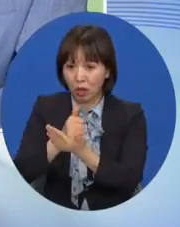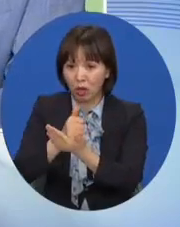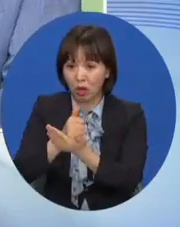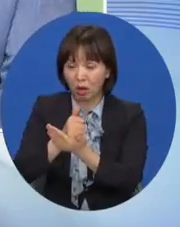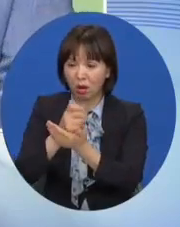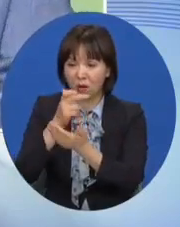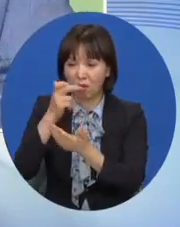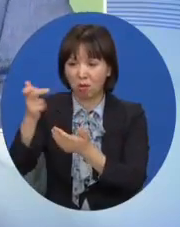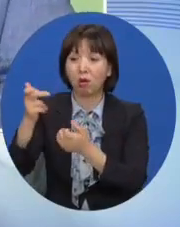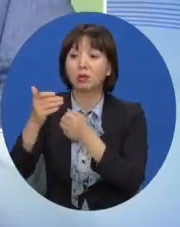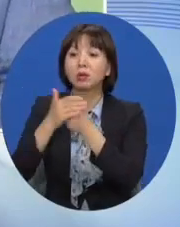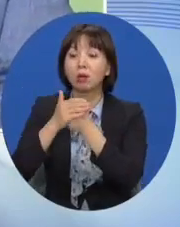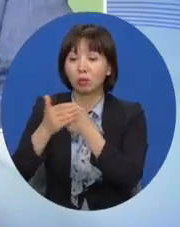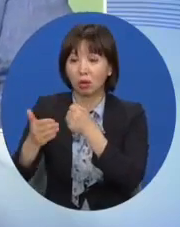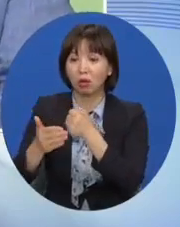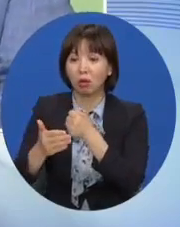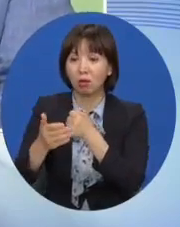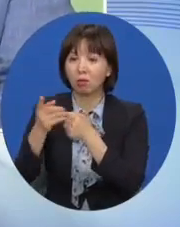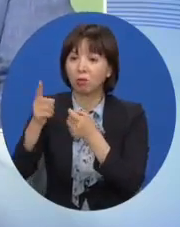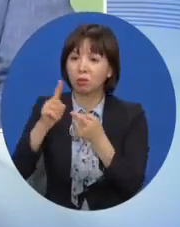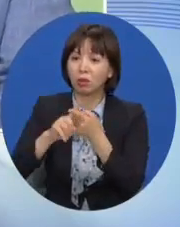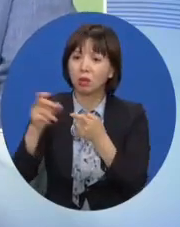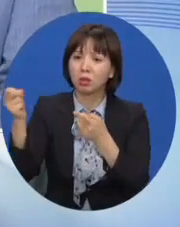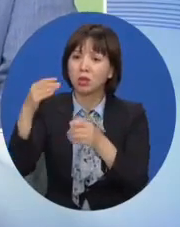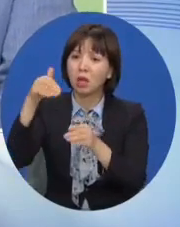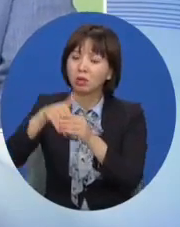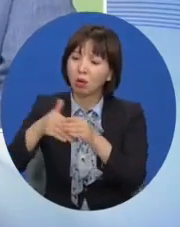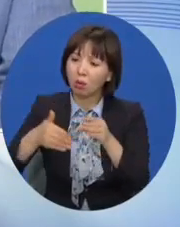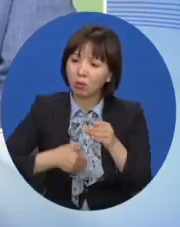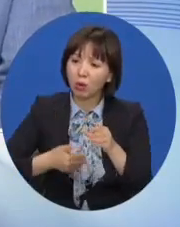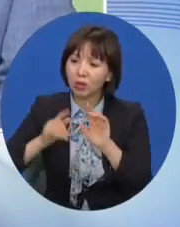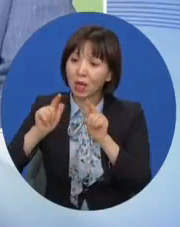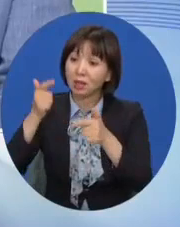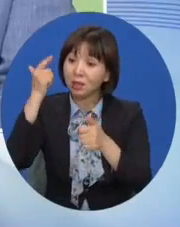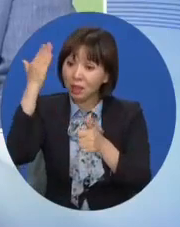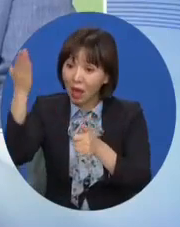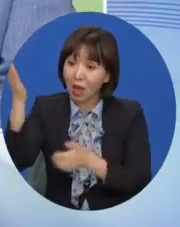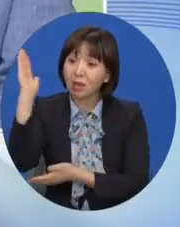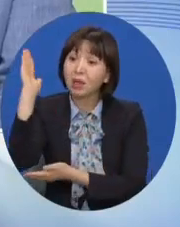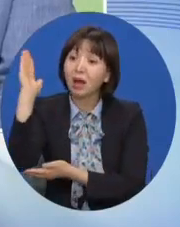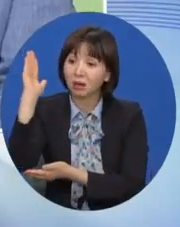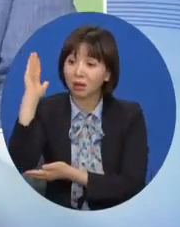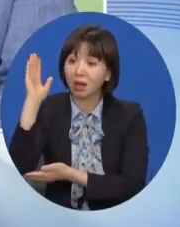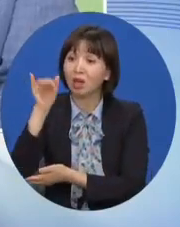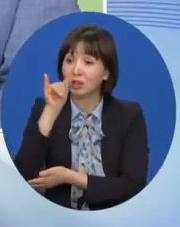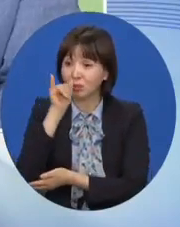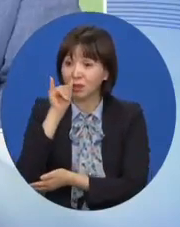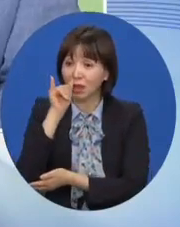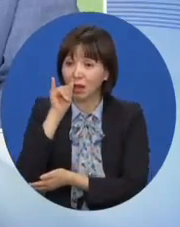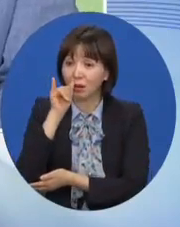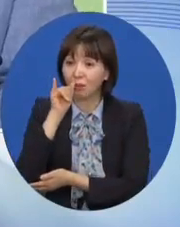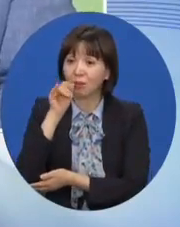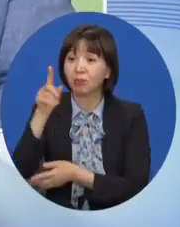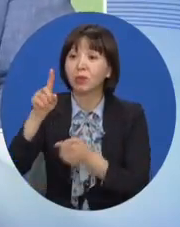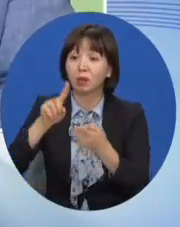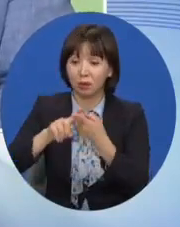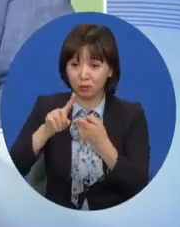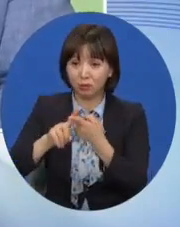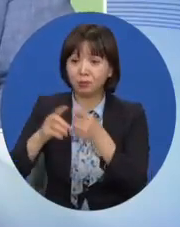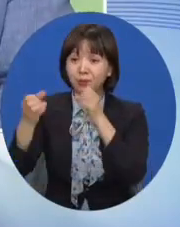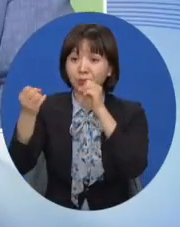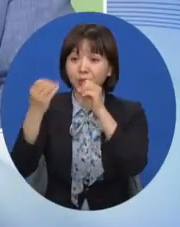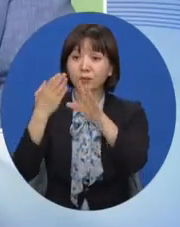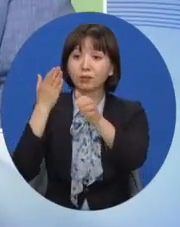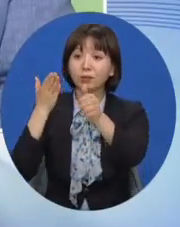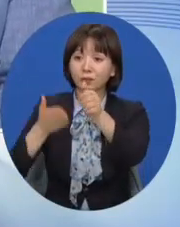죄량이 크기 때문에 재선거를 해제되지 않느냐 뭐 이런 얘기까지 나옵니다. 그런데 이것을 한번 중대한 지금 답변을